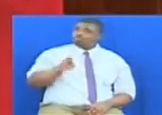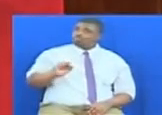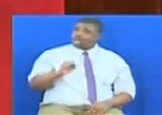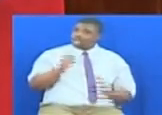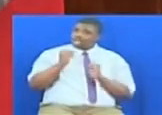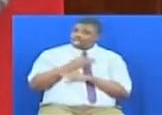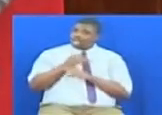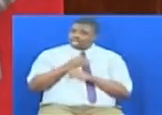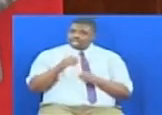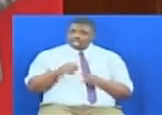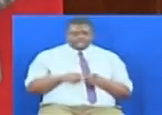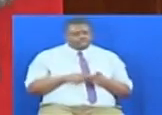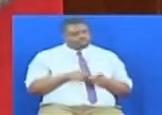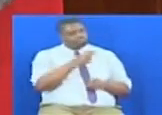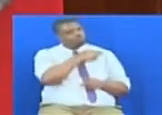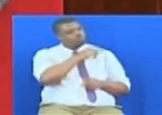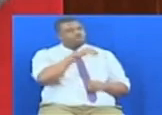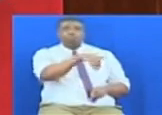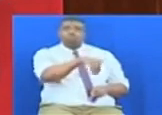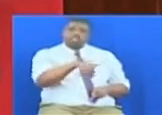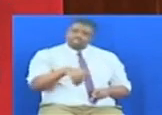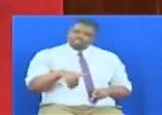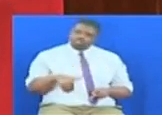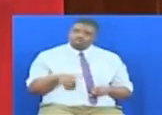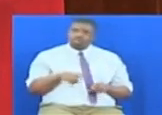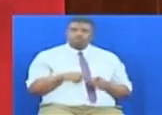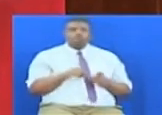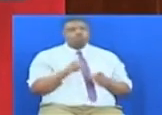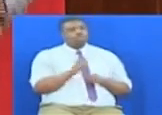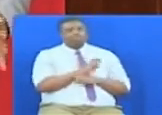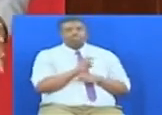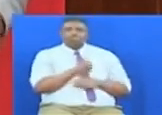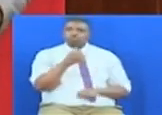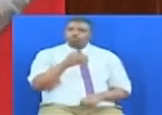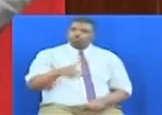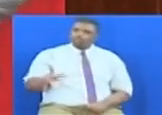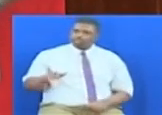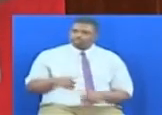Mboya alinyimwa sio wale walinzi walioondolewa.